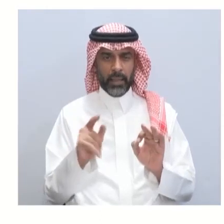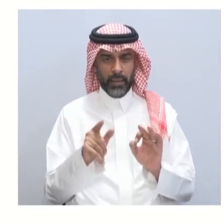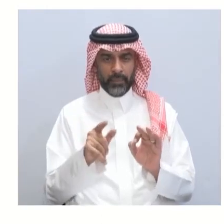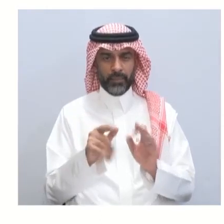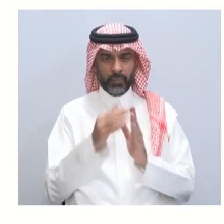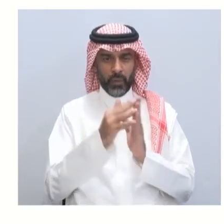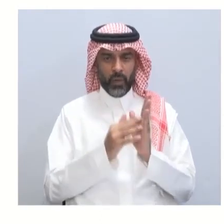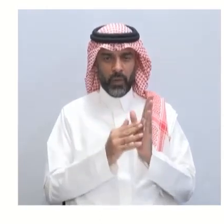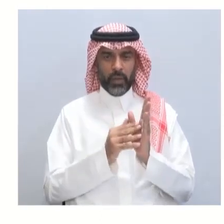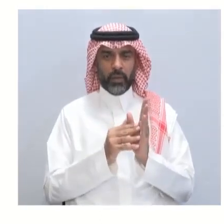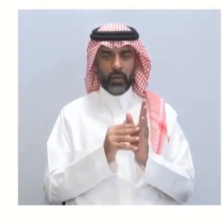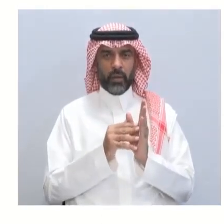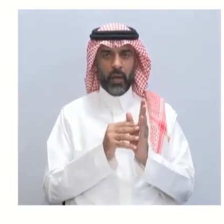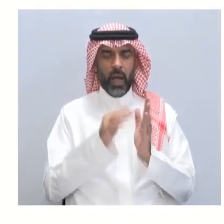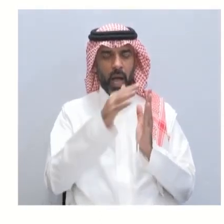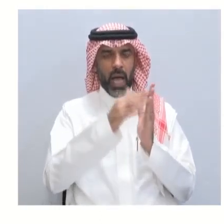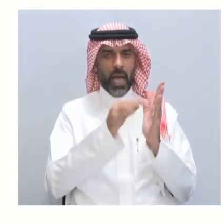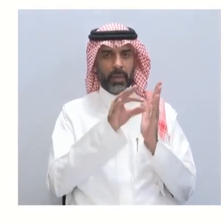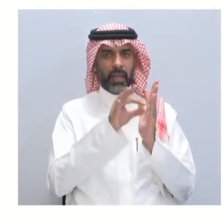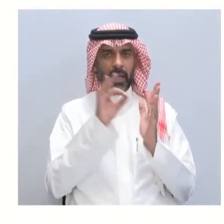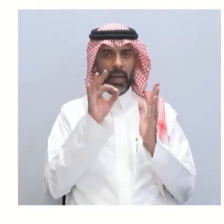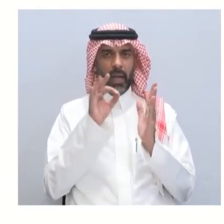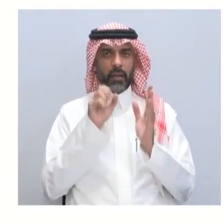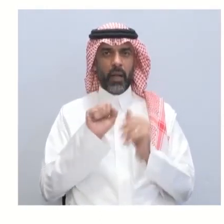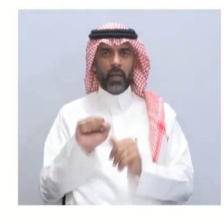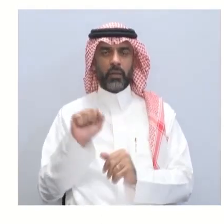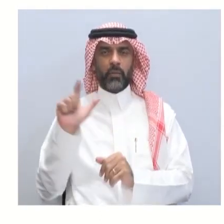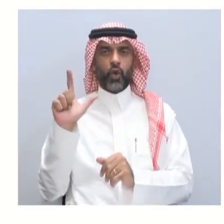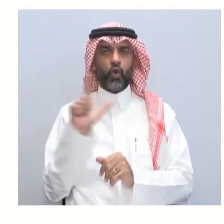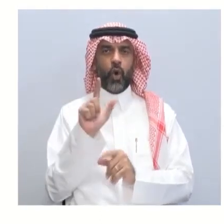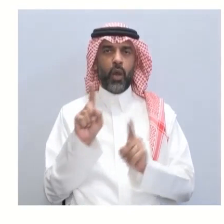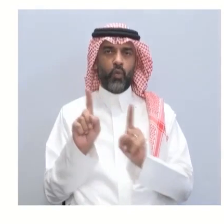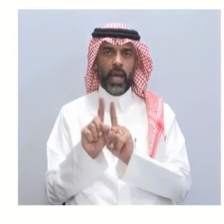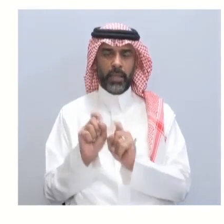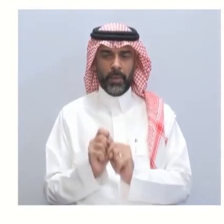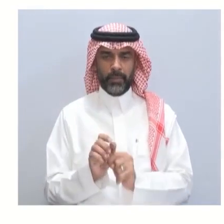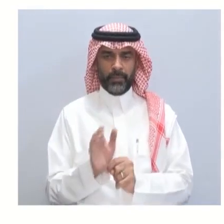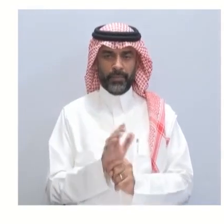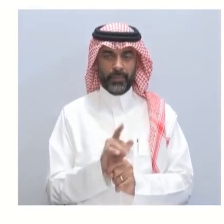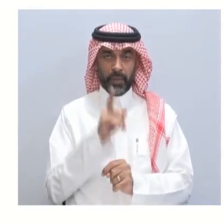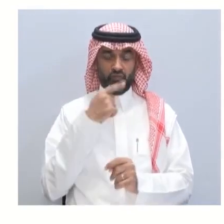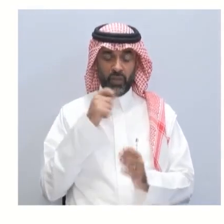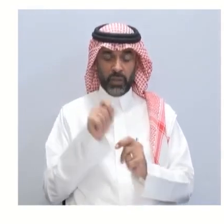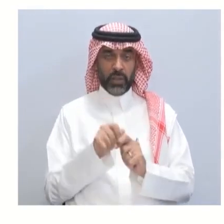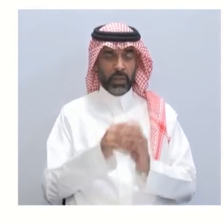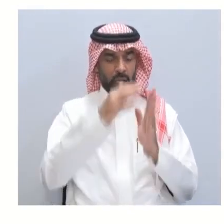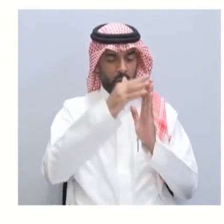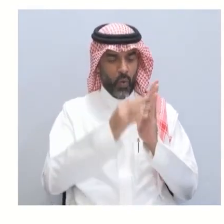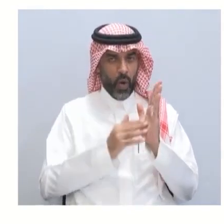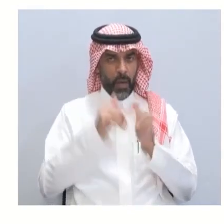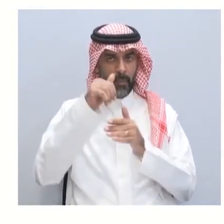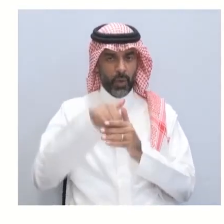قائمه الخيارات باللغه المناسبه اذا لانشاء قوائم المحتوى